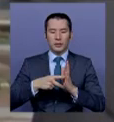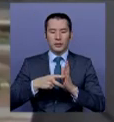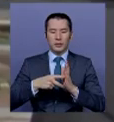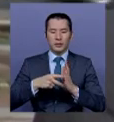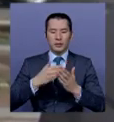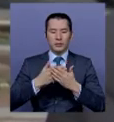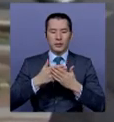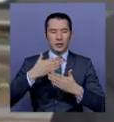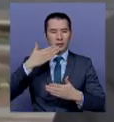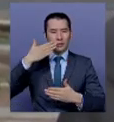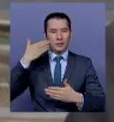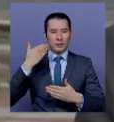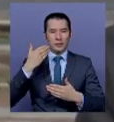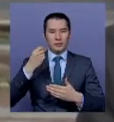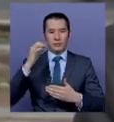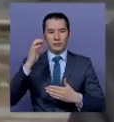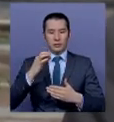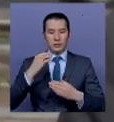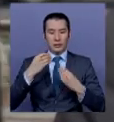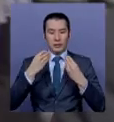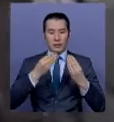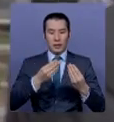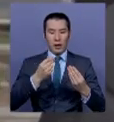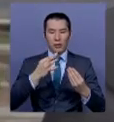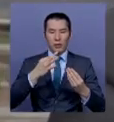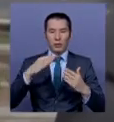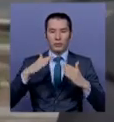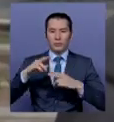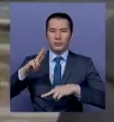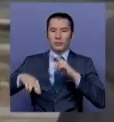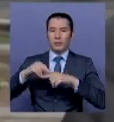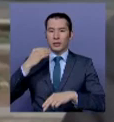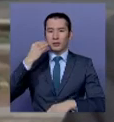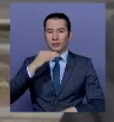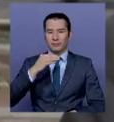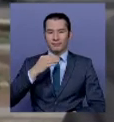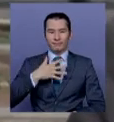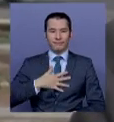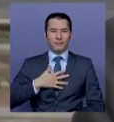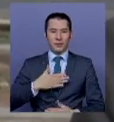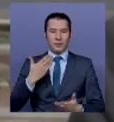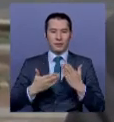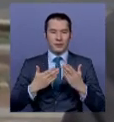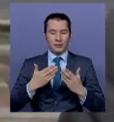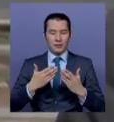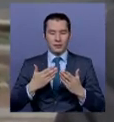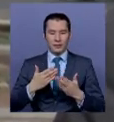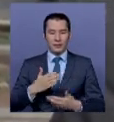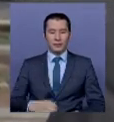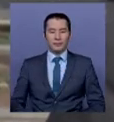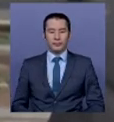бір жеңілдетілген үй берсе, бұл үйдің сапасы жоғалады. Біздегі бағанағы айтқан азғантайда болса, жаңағы сыбайластықтан